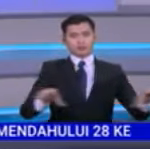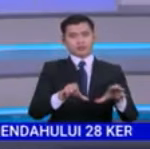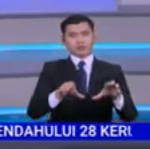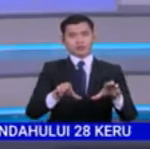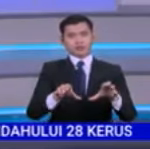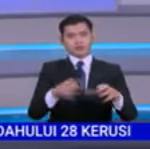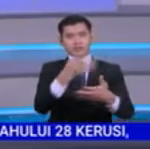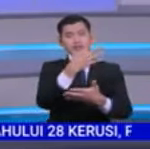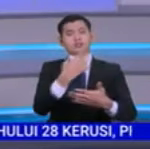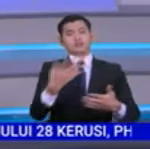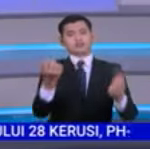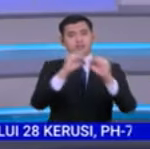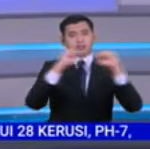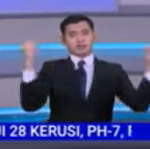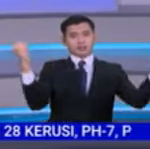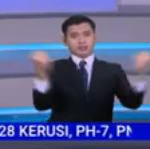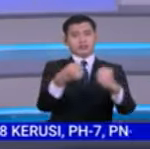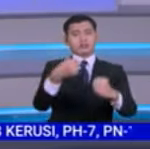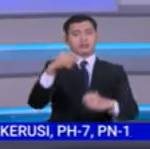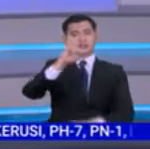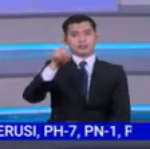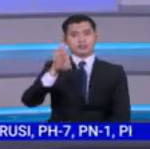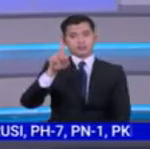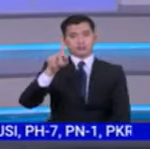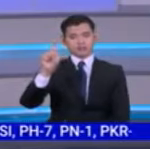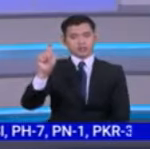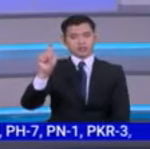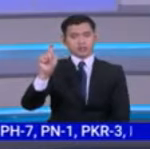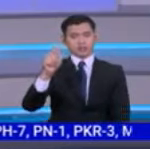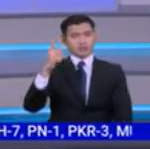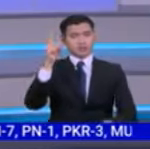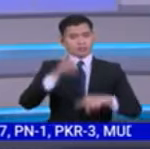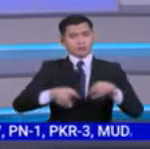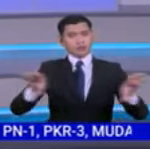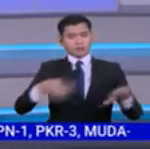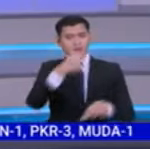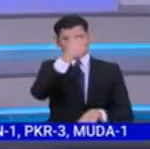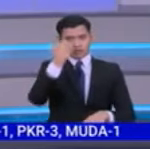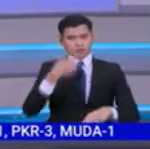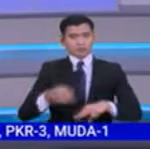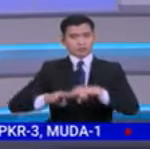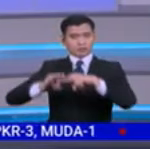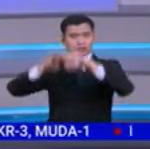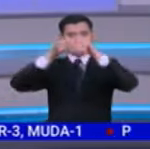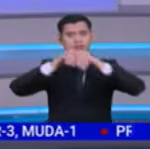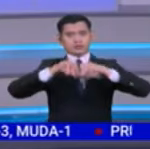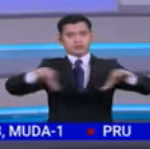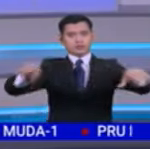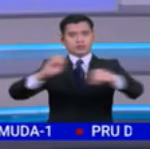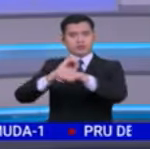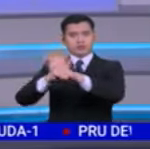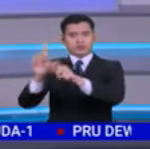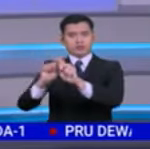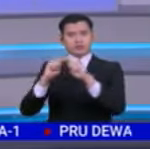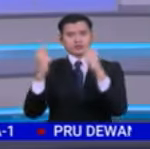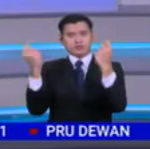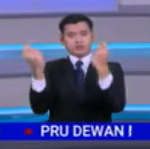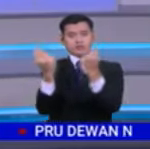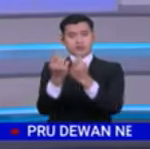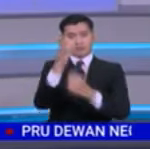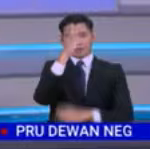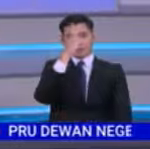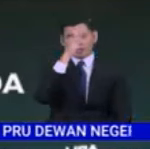tes Jadi mohon coba itu tidak dapat diabaikan berikut and cash penularan wabah kobis 16 di dalam pasukan-pasukan